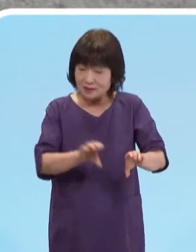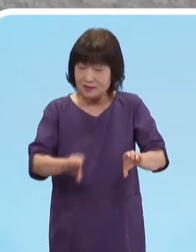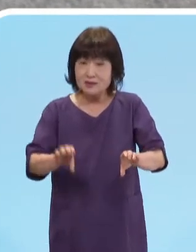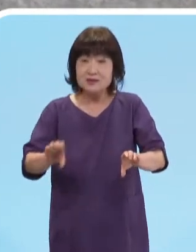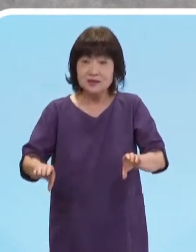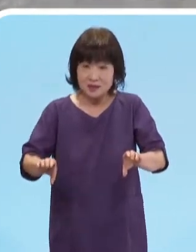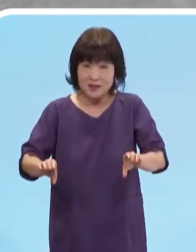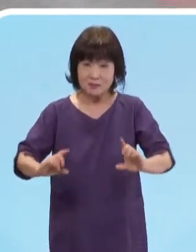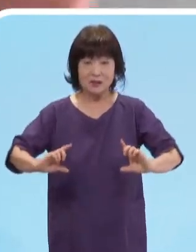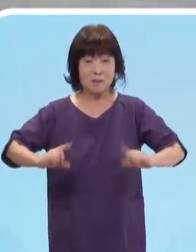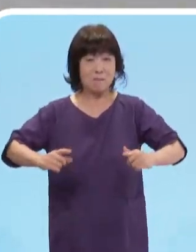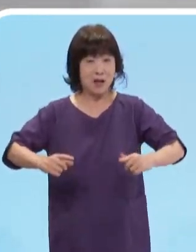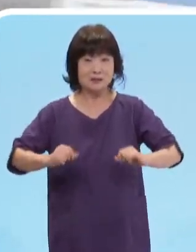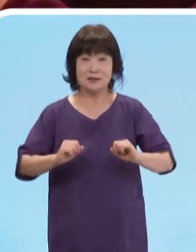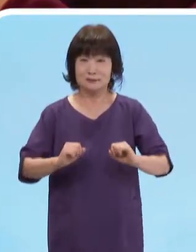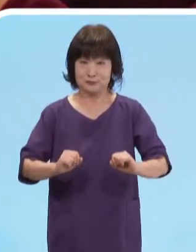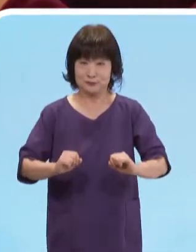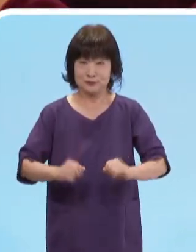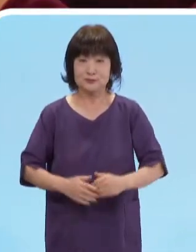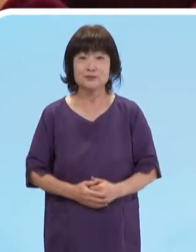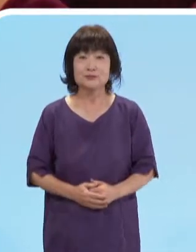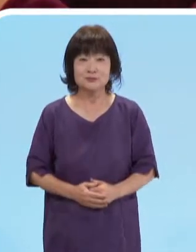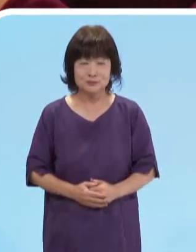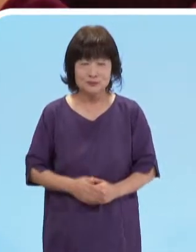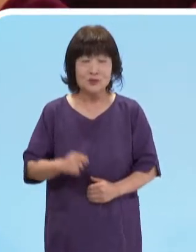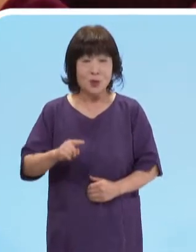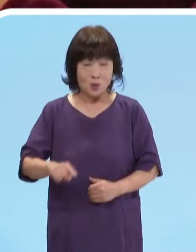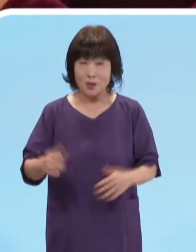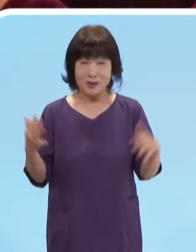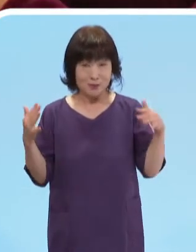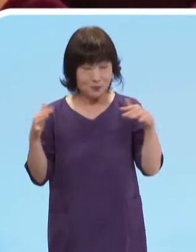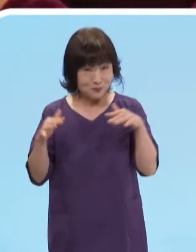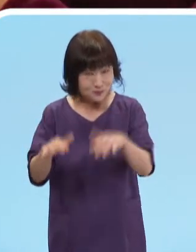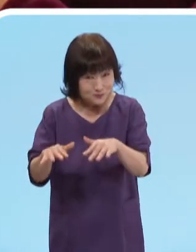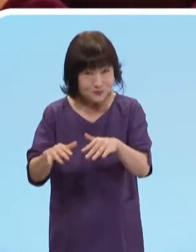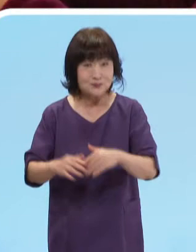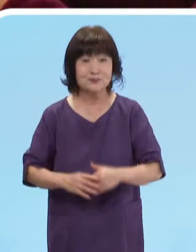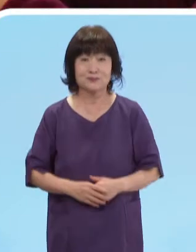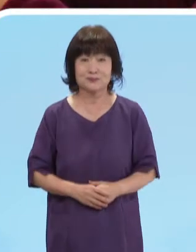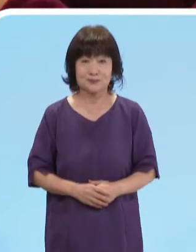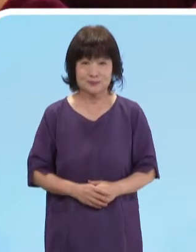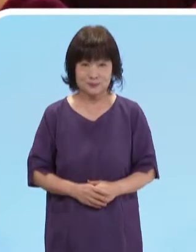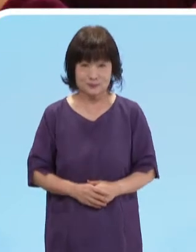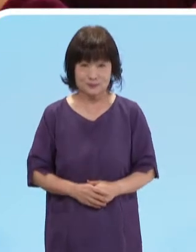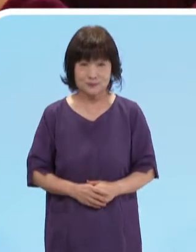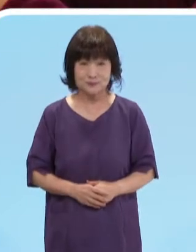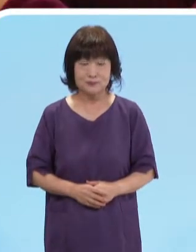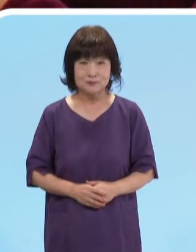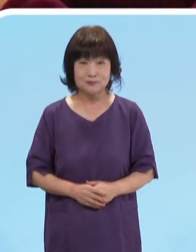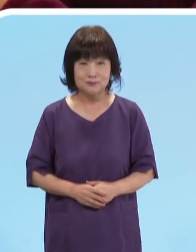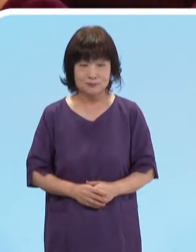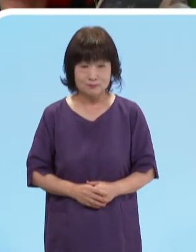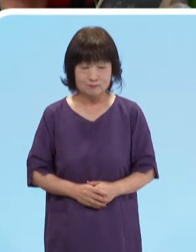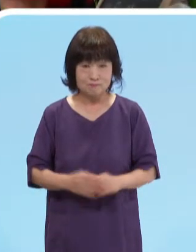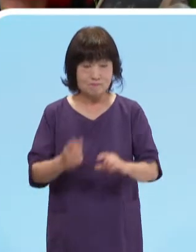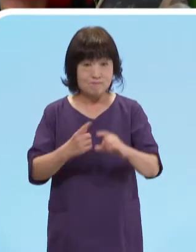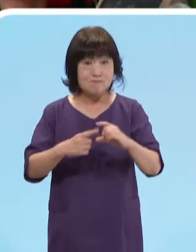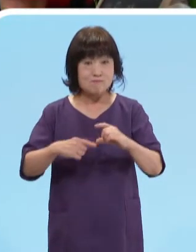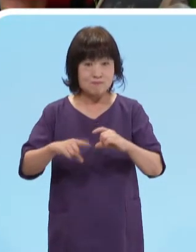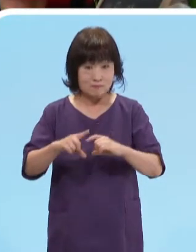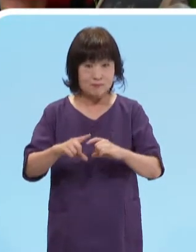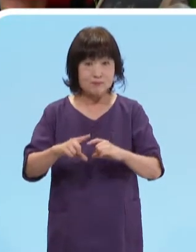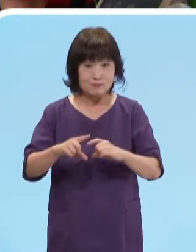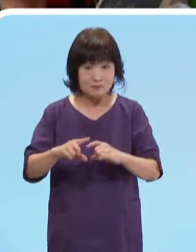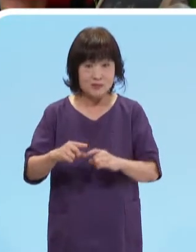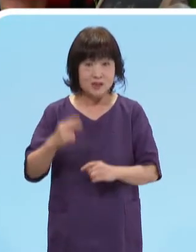で麻雀をすると。 これが大人気なんだそうです。さらに認知症